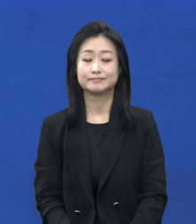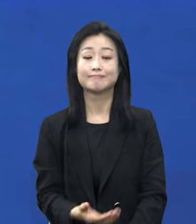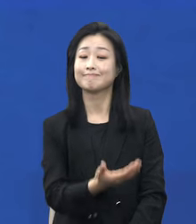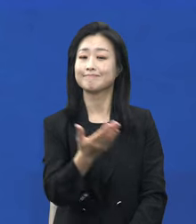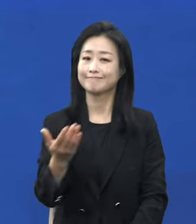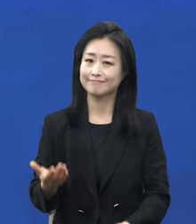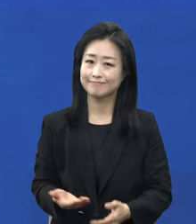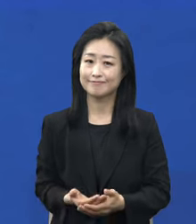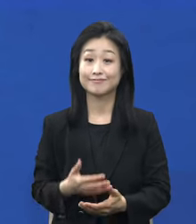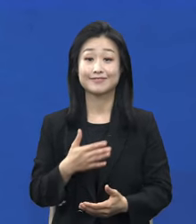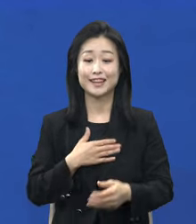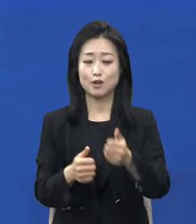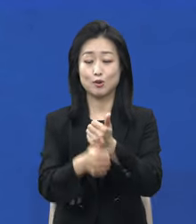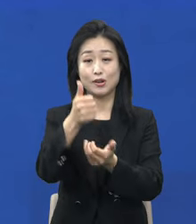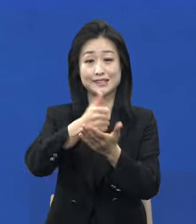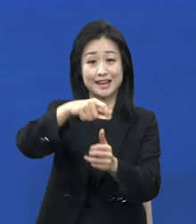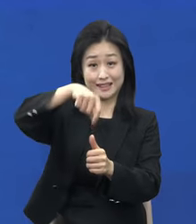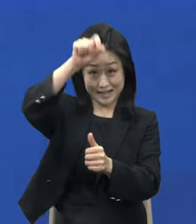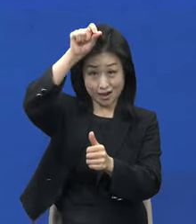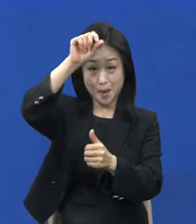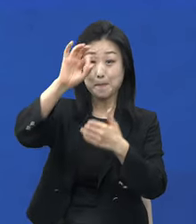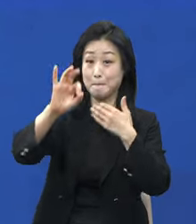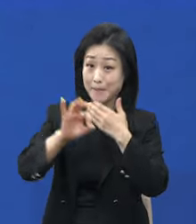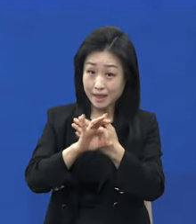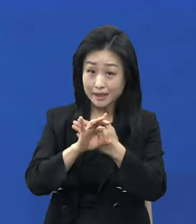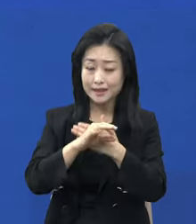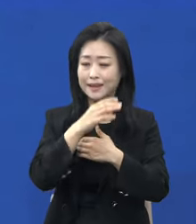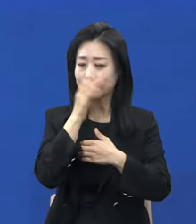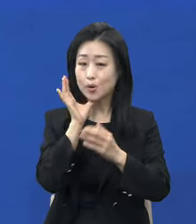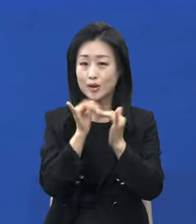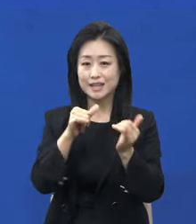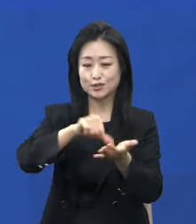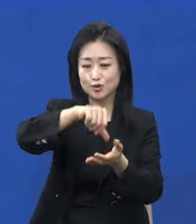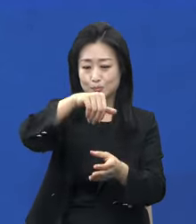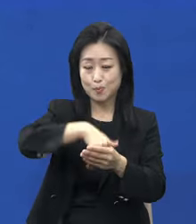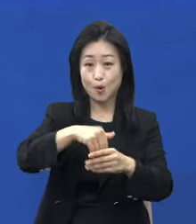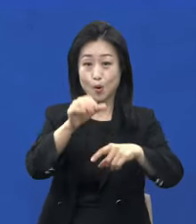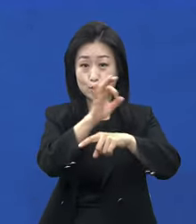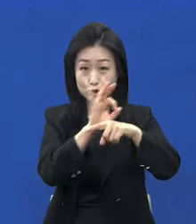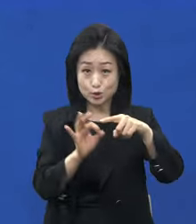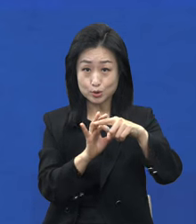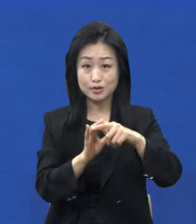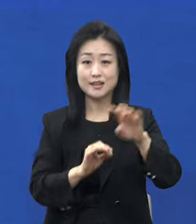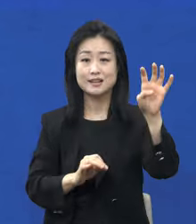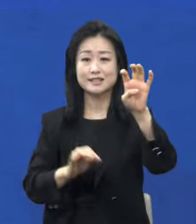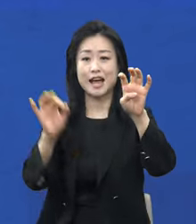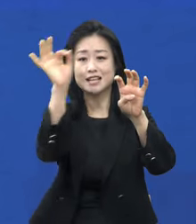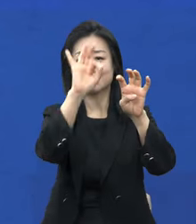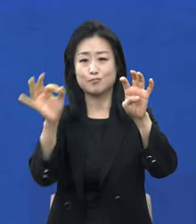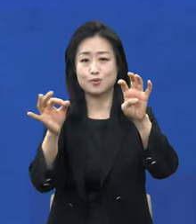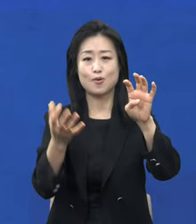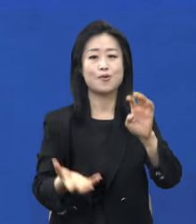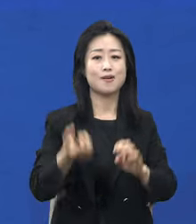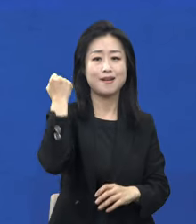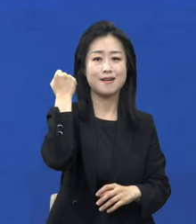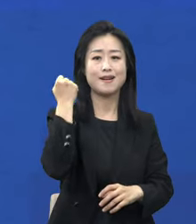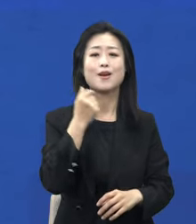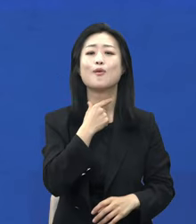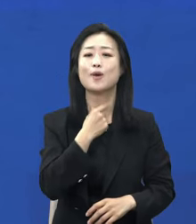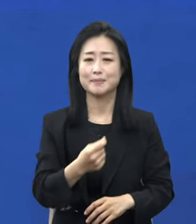여러분, 제가 위원장에 당선된다면 우리 노인 득표율을 최소한 40% 이상